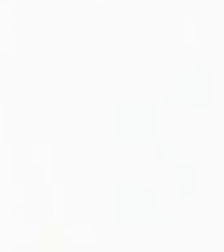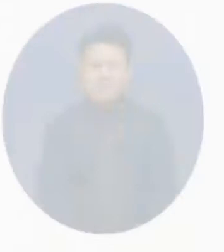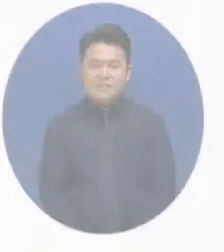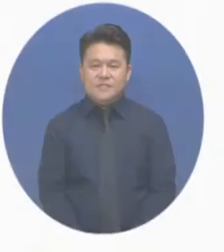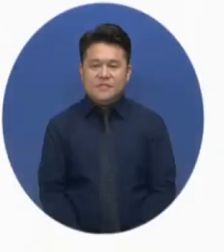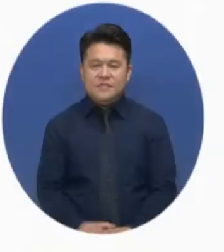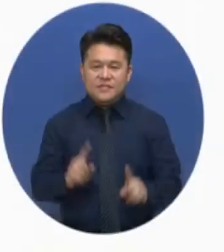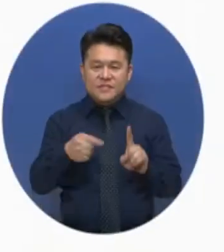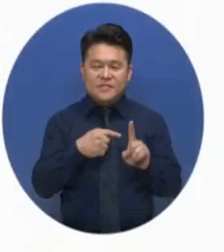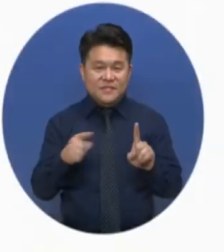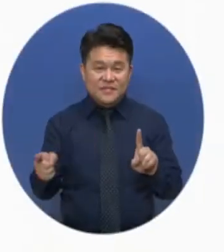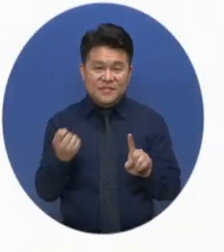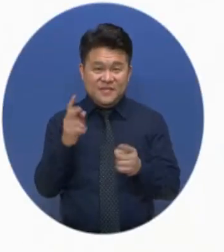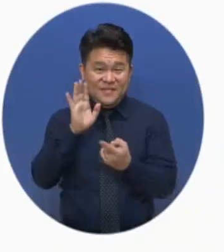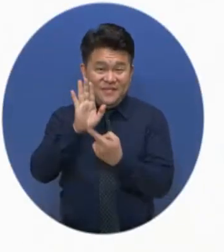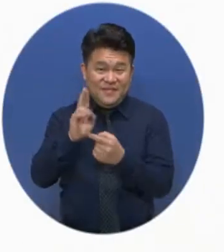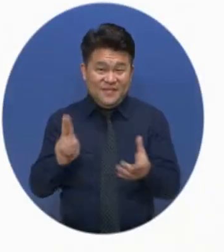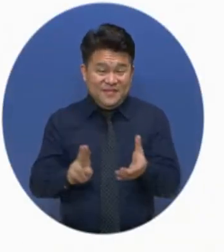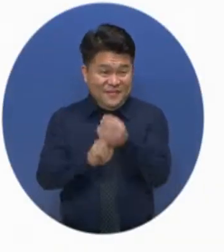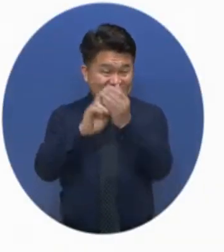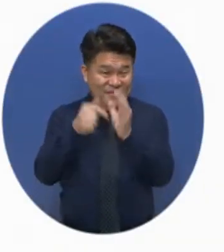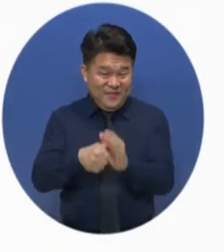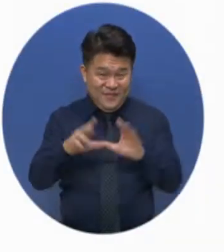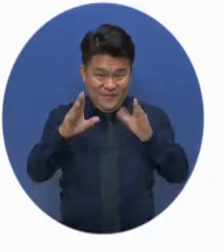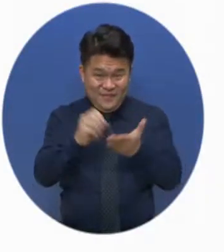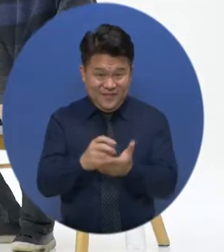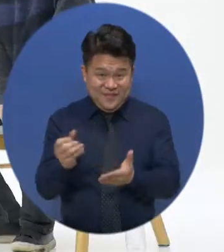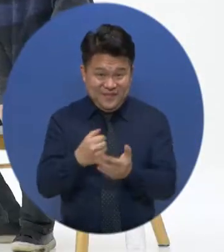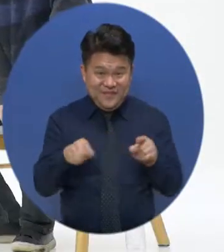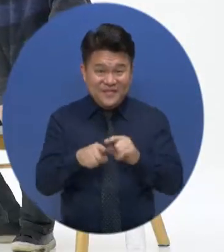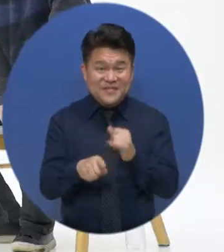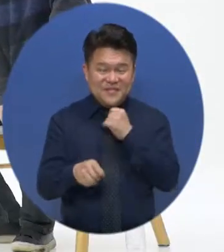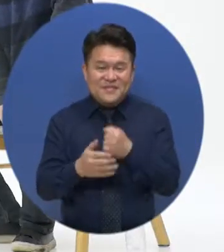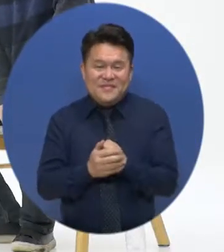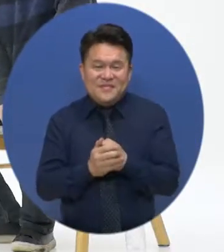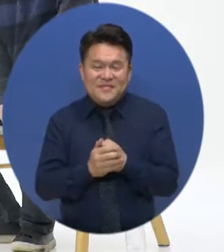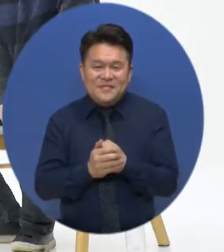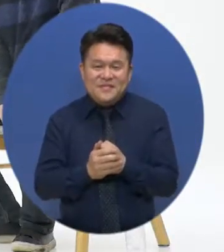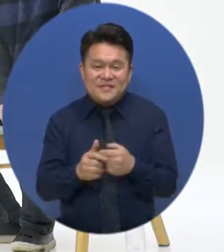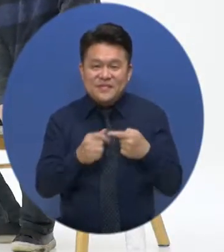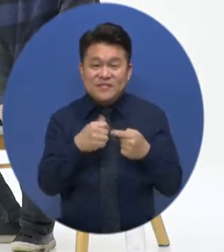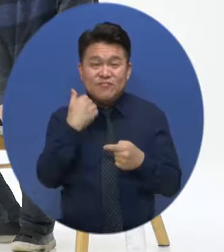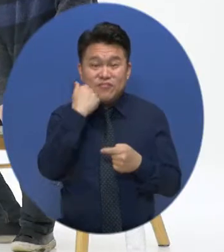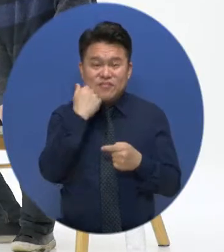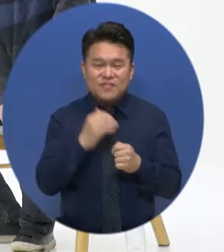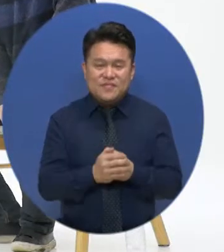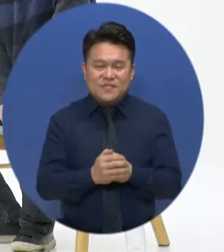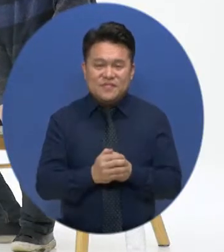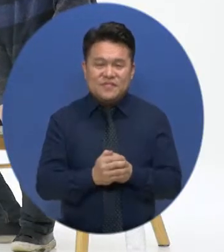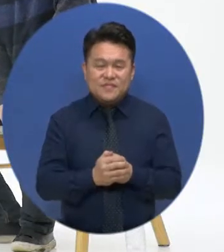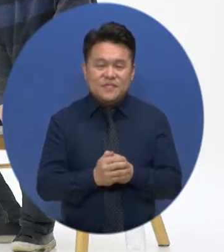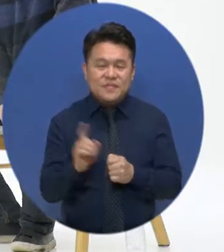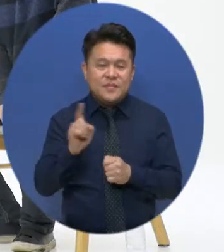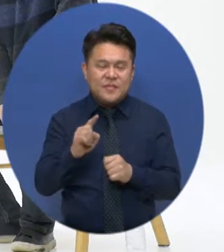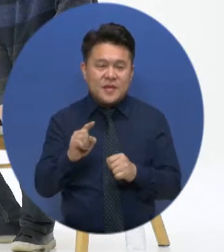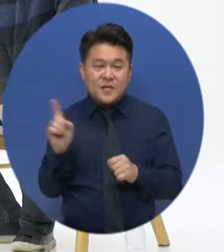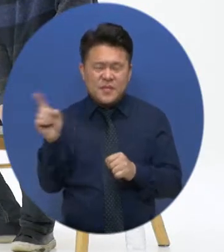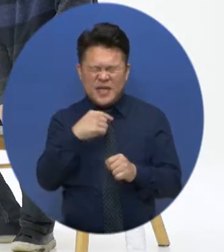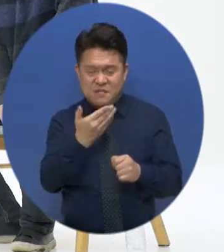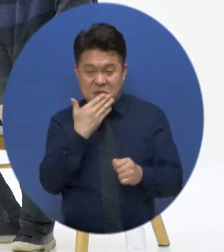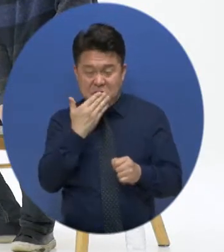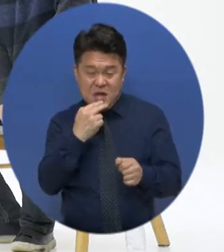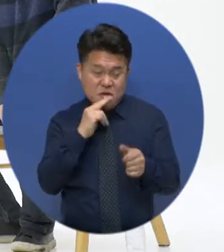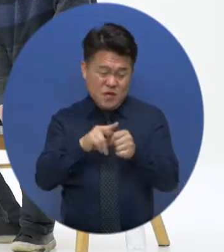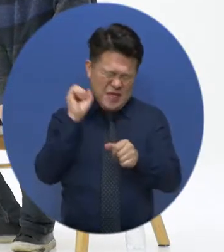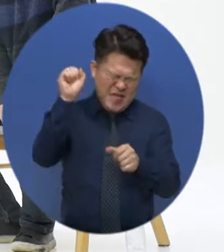1인 방송 기적의 시대라는 주제로 함께 하려고 합니다. 첫 번째 주인공은 눈에 뵈는 것 없는 도전의